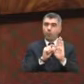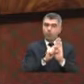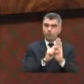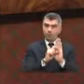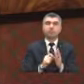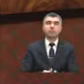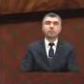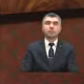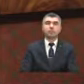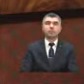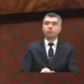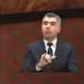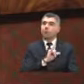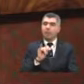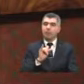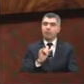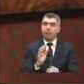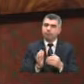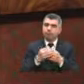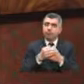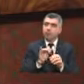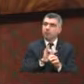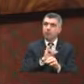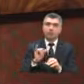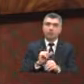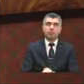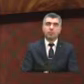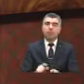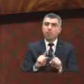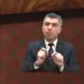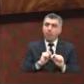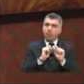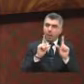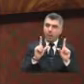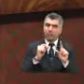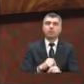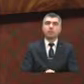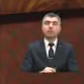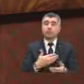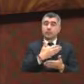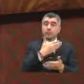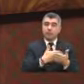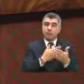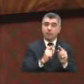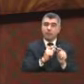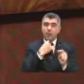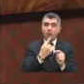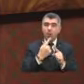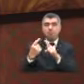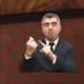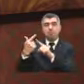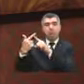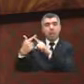يكون فيه حتى لبس. فالأمر كيتعلق بكل بساطة بالإعلانات اللي عندها طابع مالي والصيغة